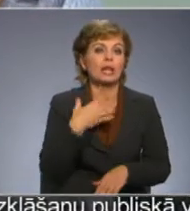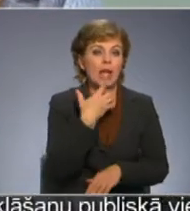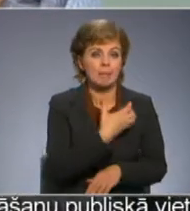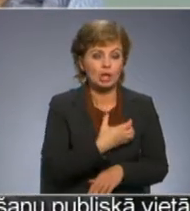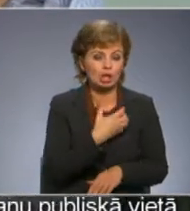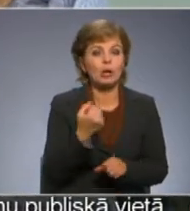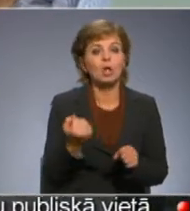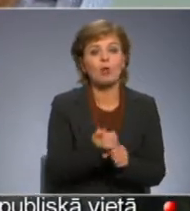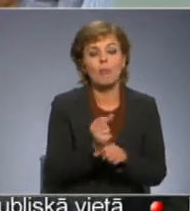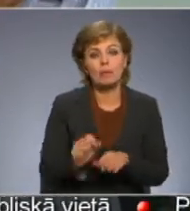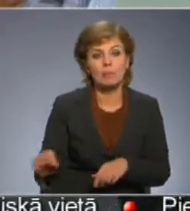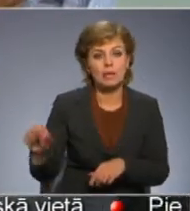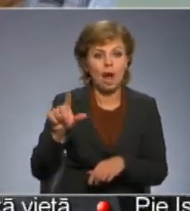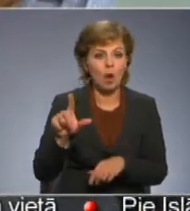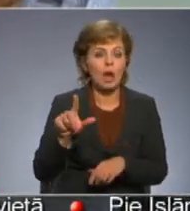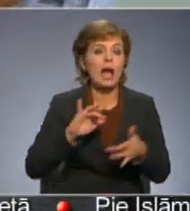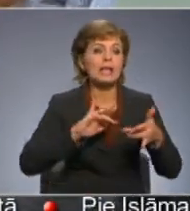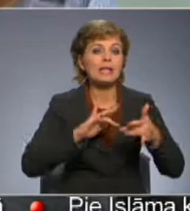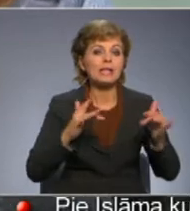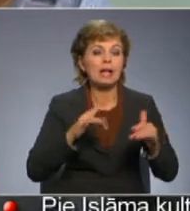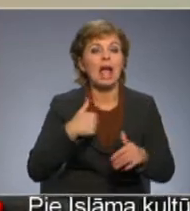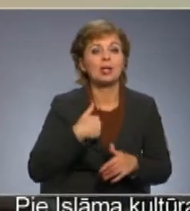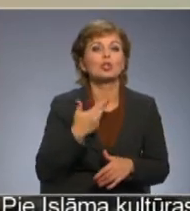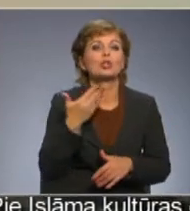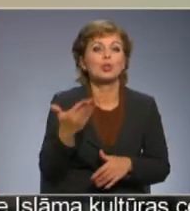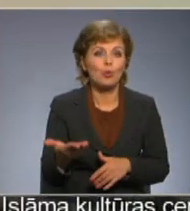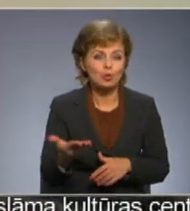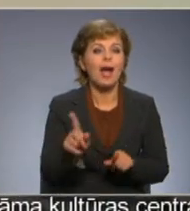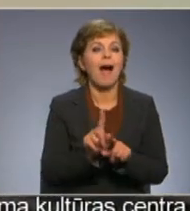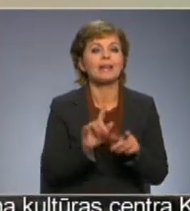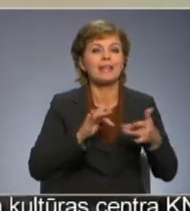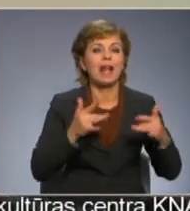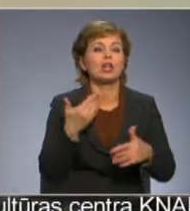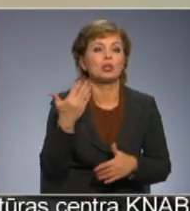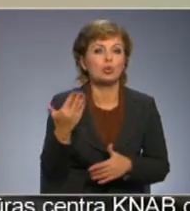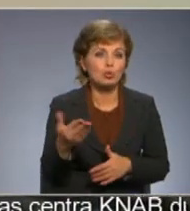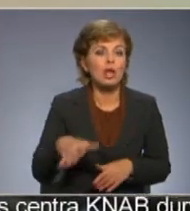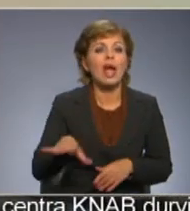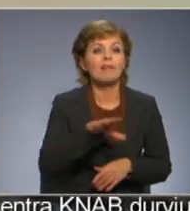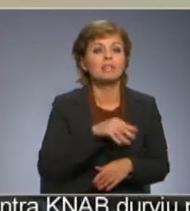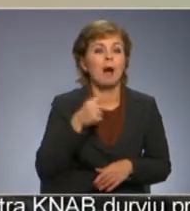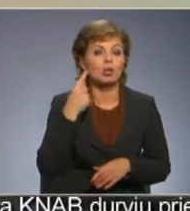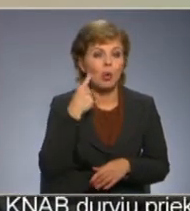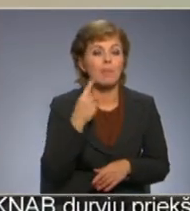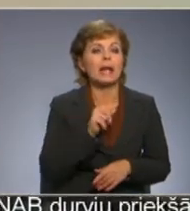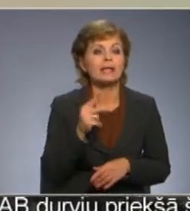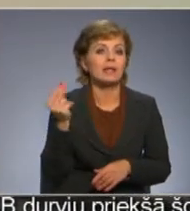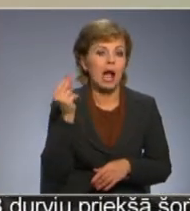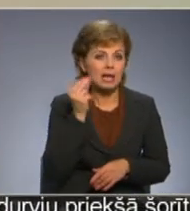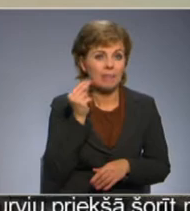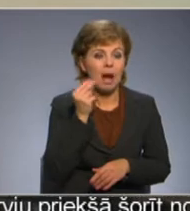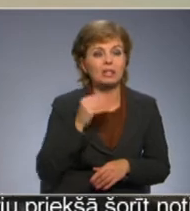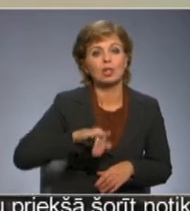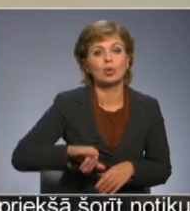nepieciešams, tomēr pieaug. Ar internetu uz jūs? Ar internetu uz jūs. Bet vispār domāju, ka man tas ir jāiemācās,